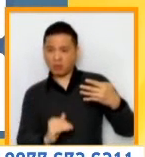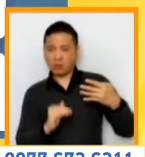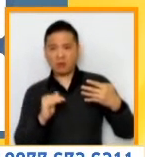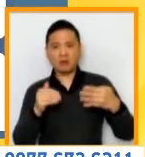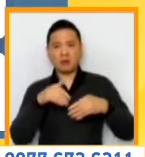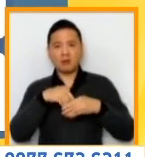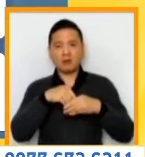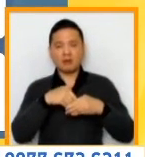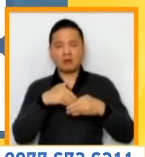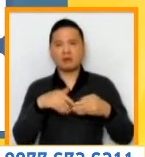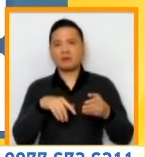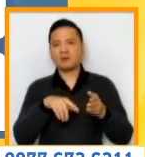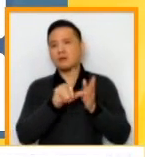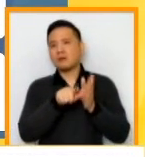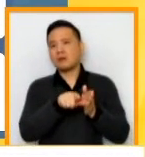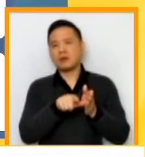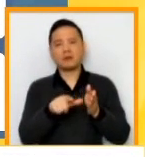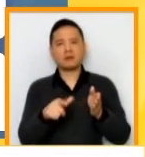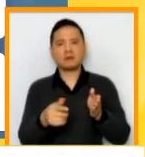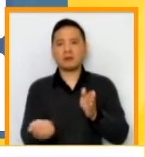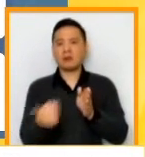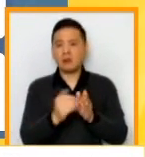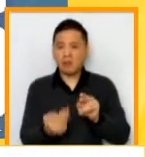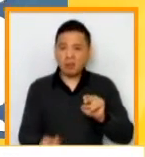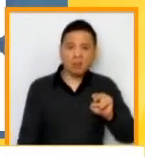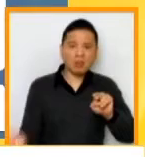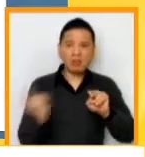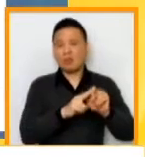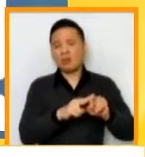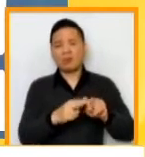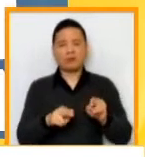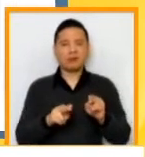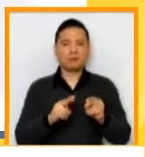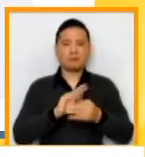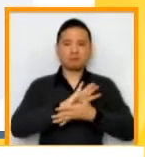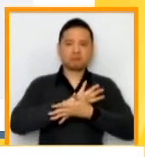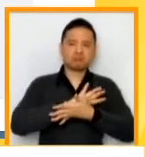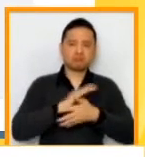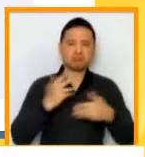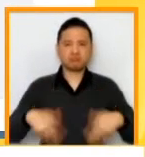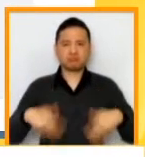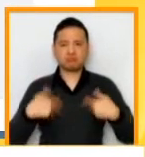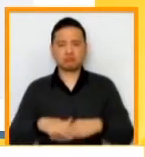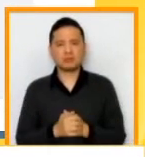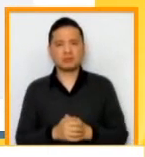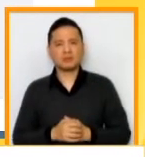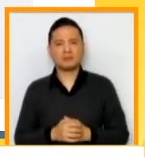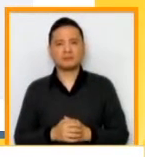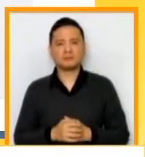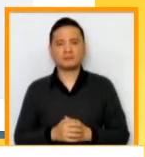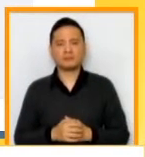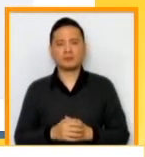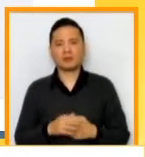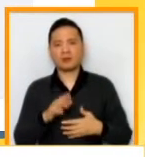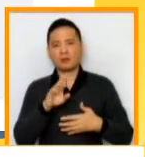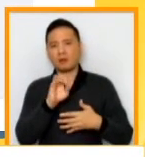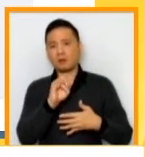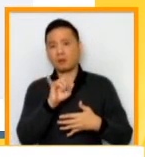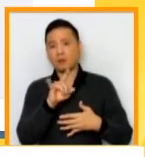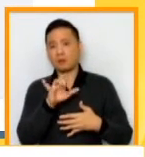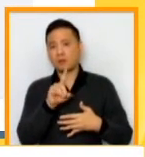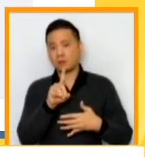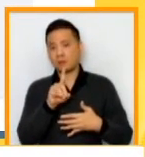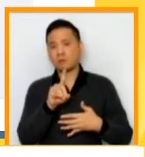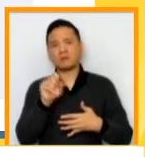linggo, lolobo na naman ang mga kaso. Ganyan din ang sabi ni Roland Ferrer, bagamat sang-ayon siya sa pagpapalawig, huwag